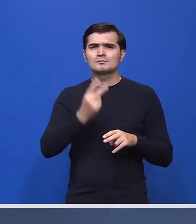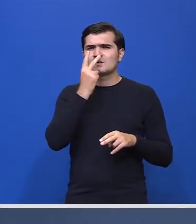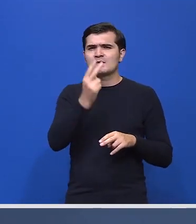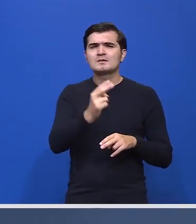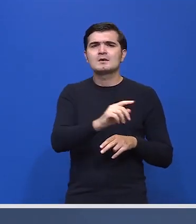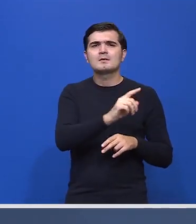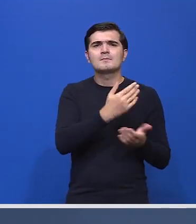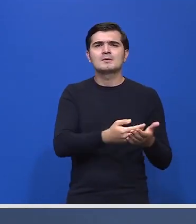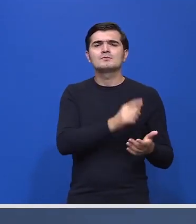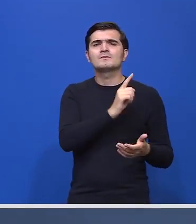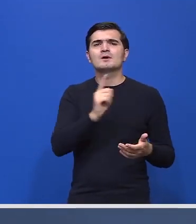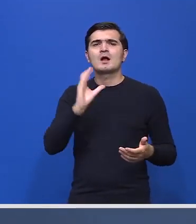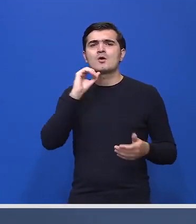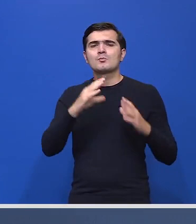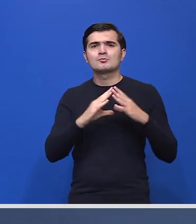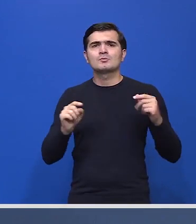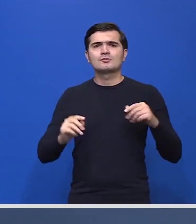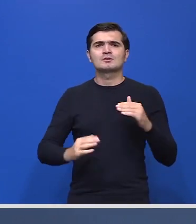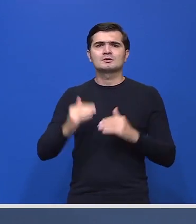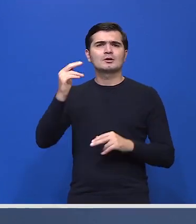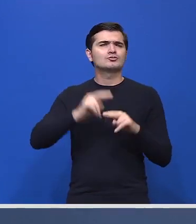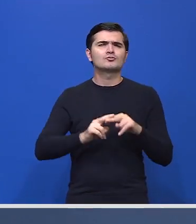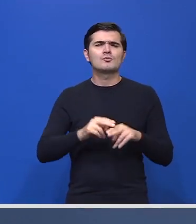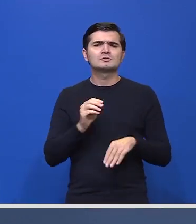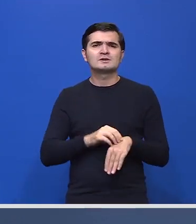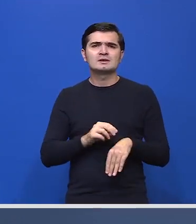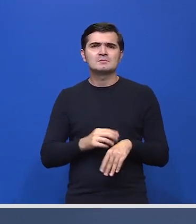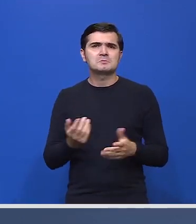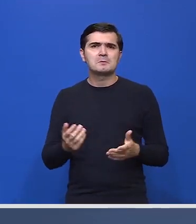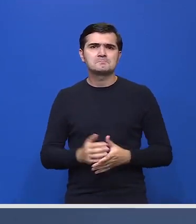român această creștere economică sau cum se va materializa până la urmă?